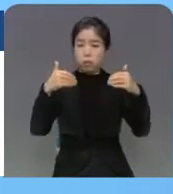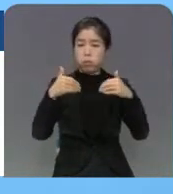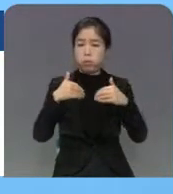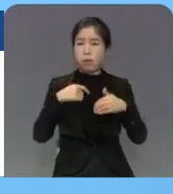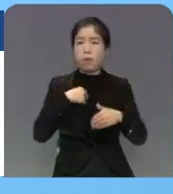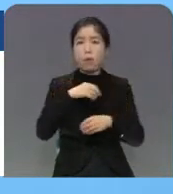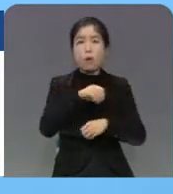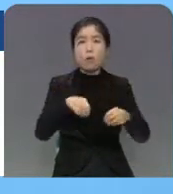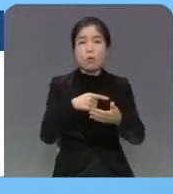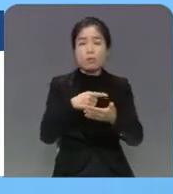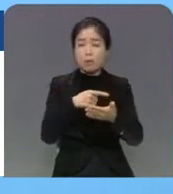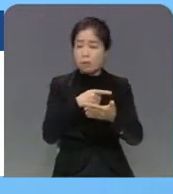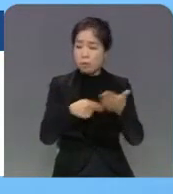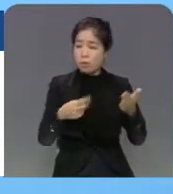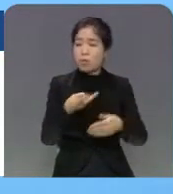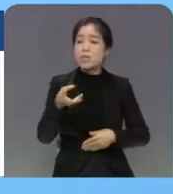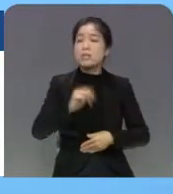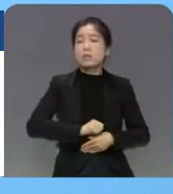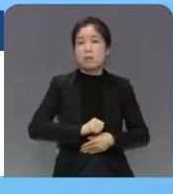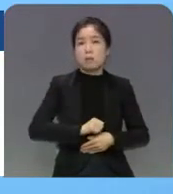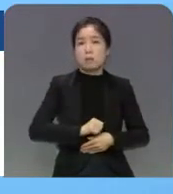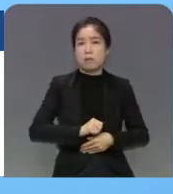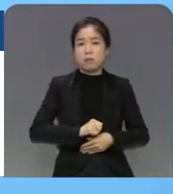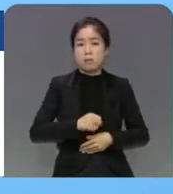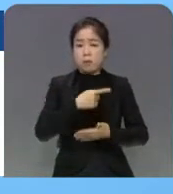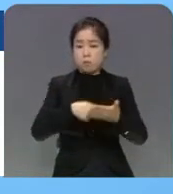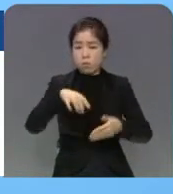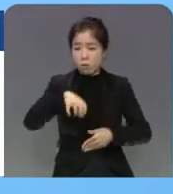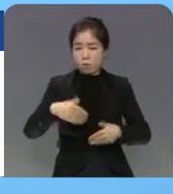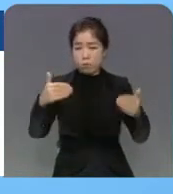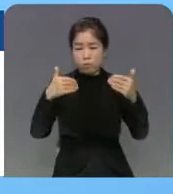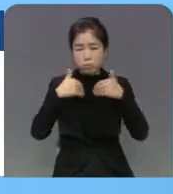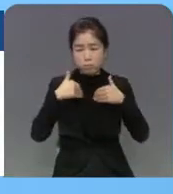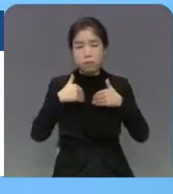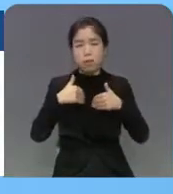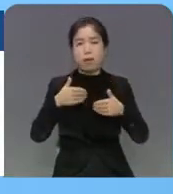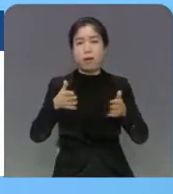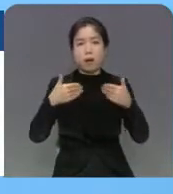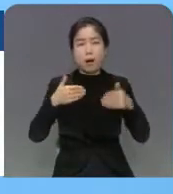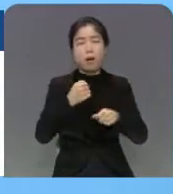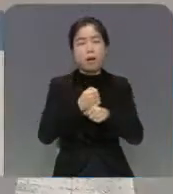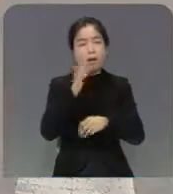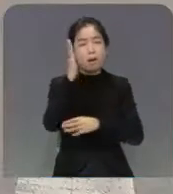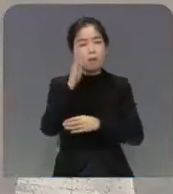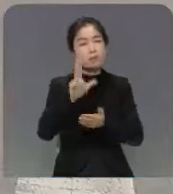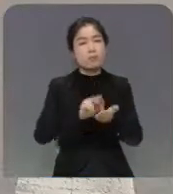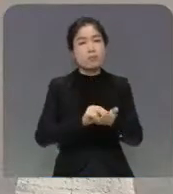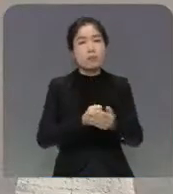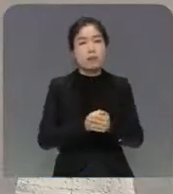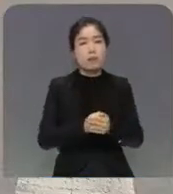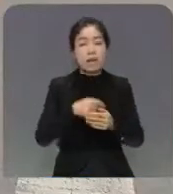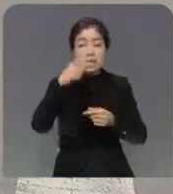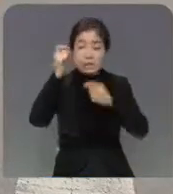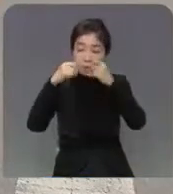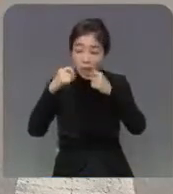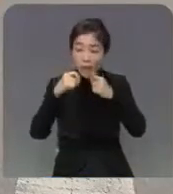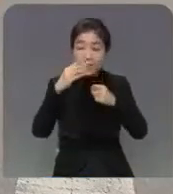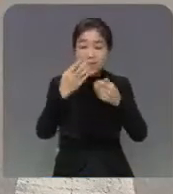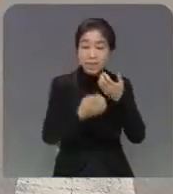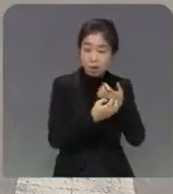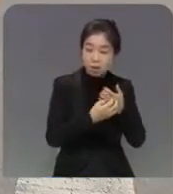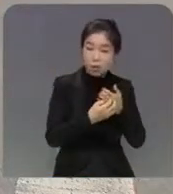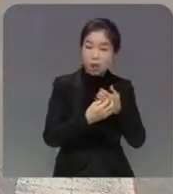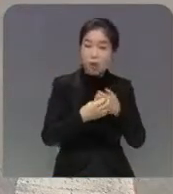우리도 거기에 뭐 2천억 가까이 손해를 봤는데 피해 지역에 와서 자꾸 얘기하는 게. 쓰레기냐 연료냐